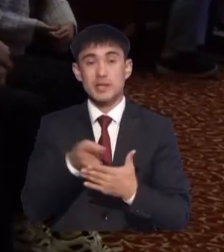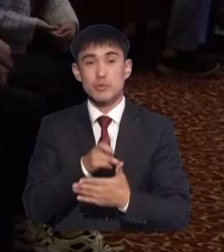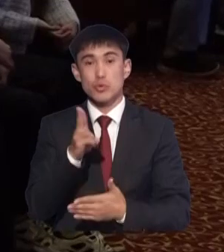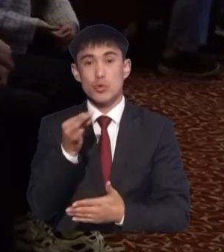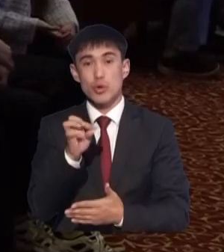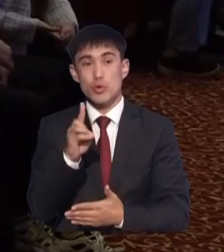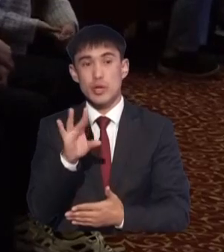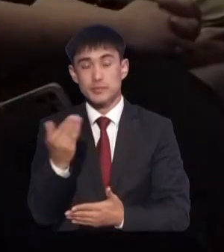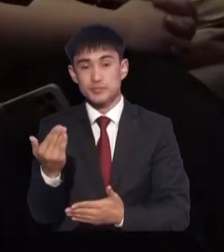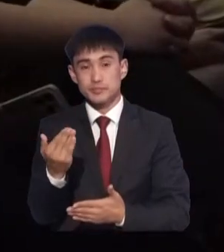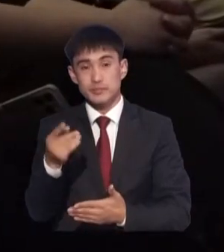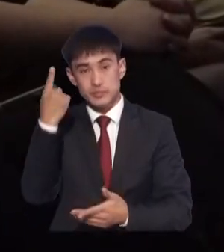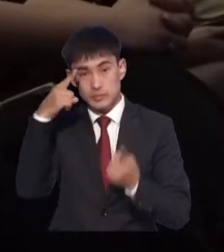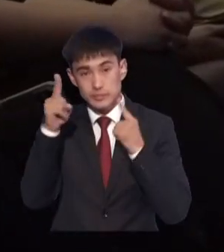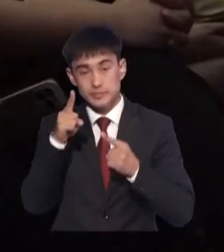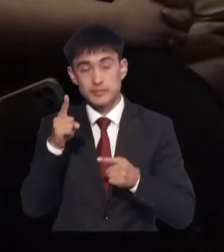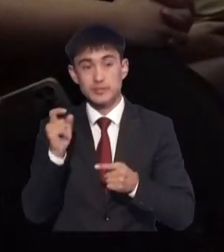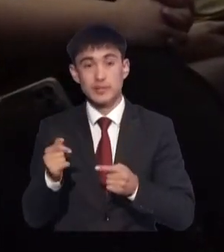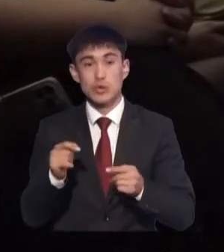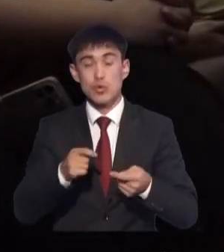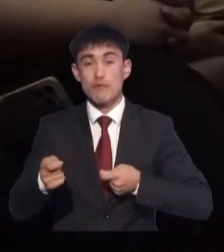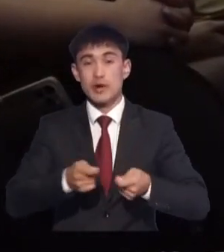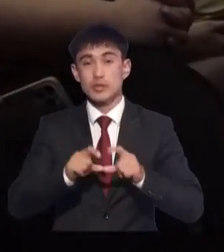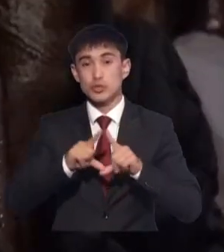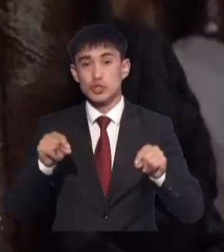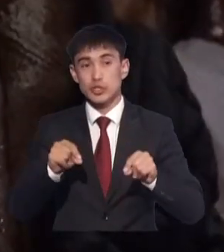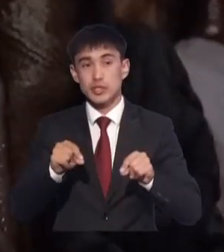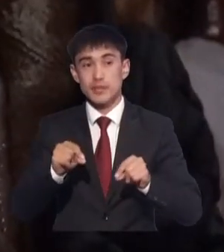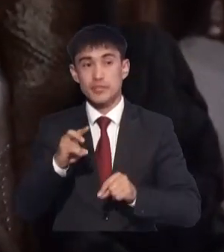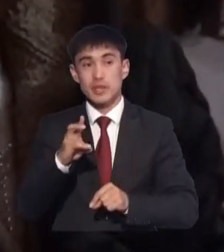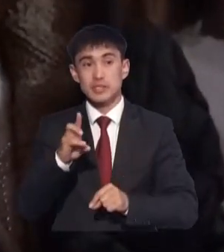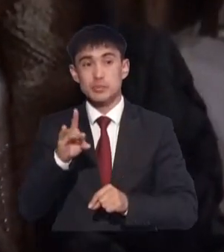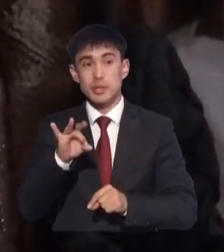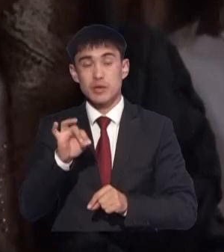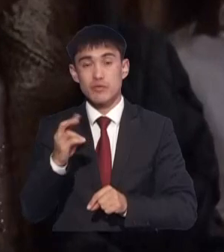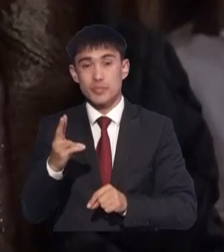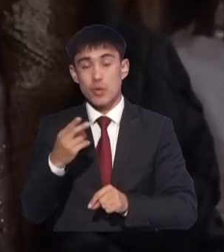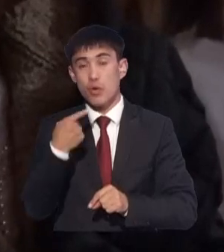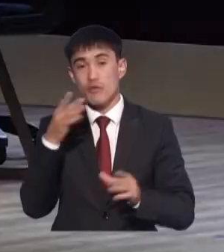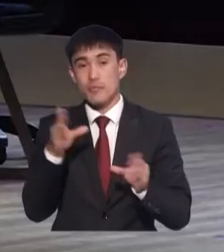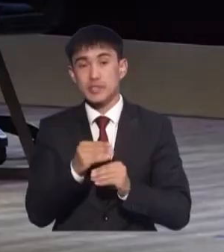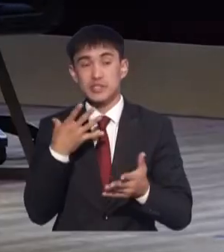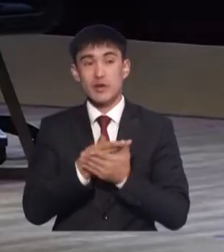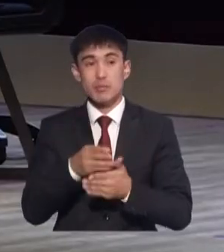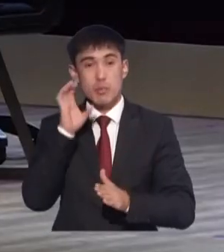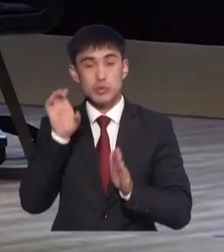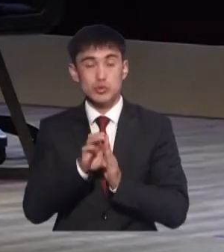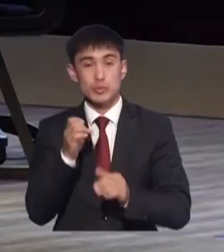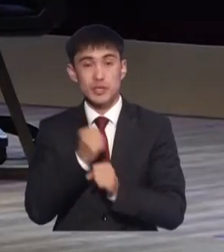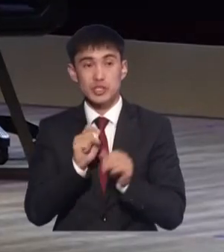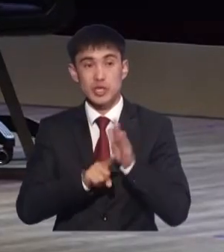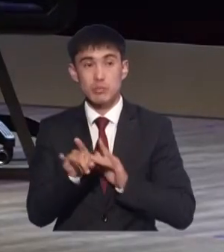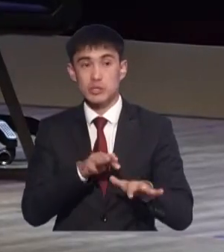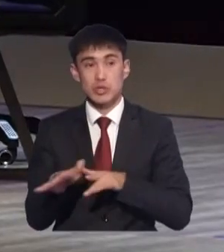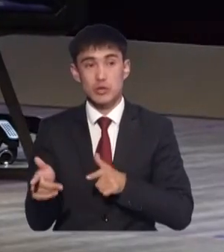Докей Кокеулы. По задумке авторов пьесы, руководитель учреждения некий Сеппек Леппекулы вместе со своими подчиненными начинает